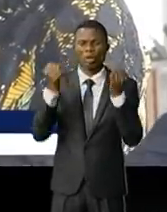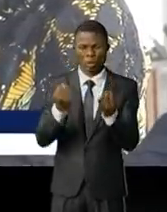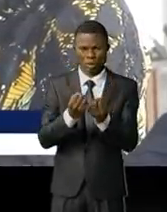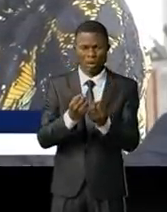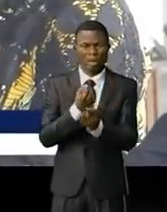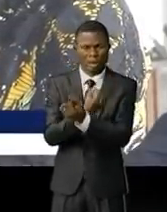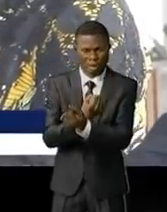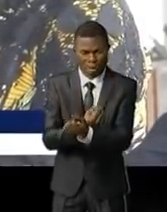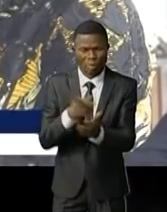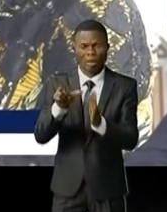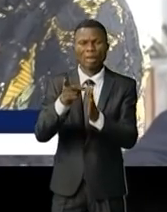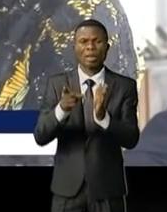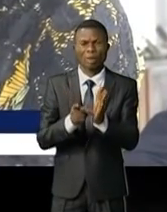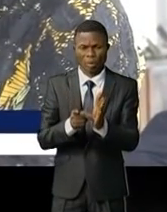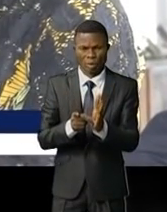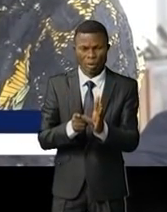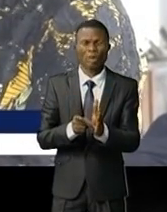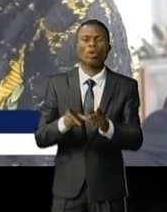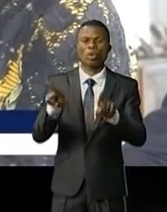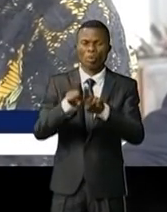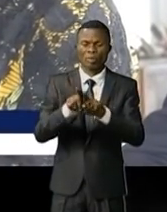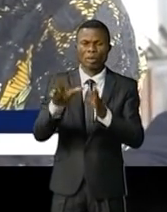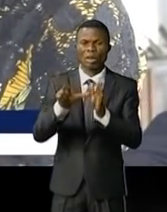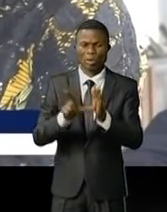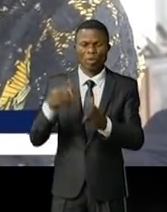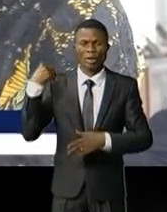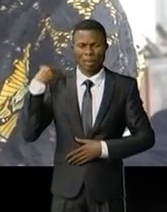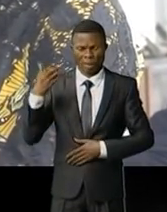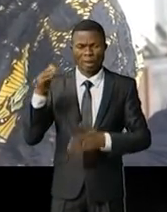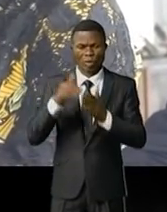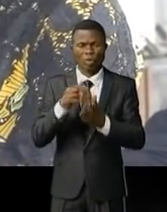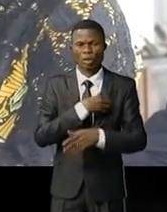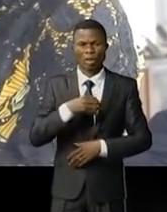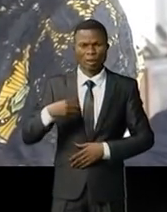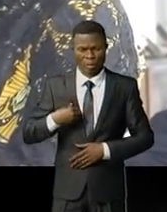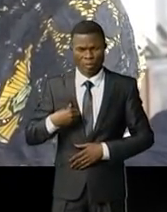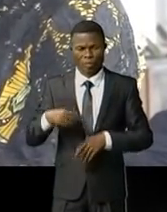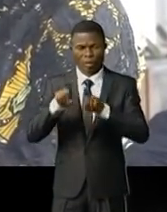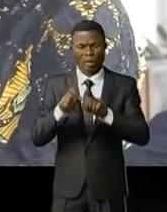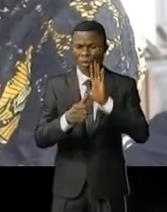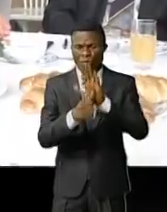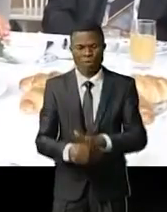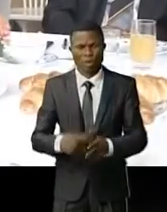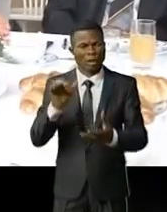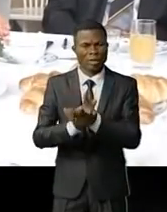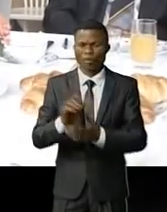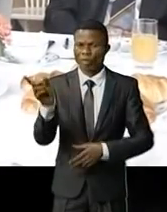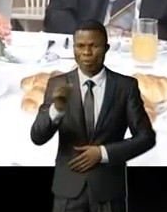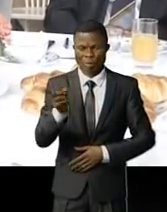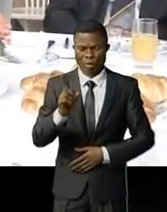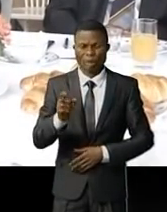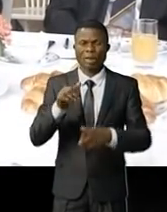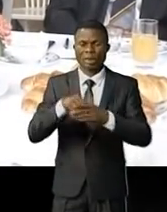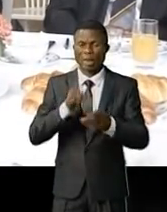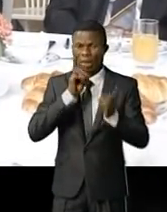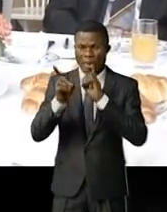le respect des principes tels que l'égalité entre l'homme et la femme et la non-discrimination. Dans ces